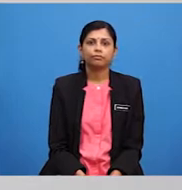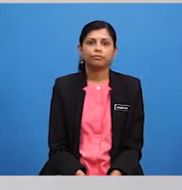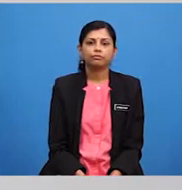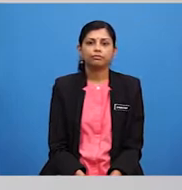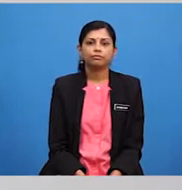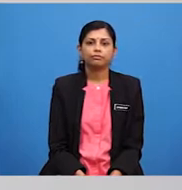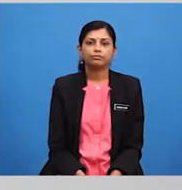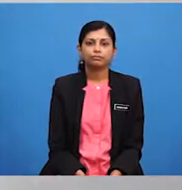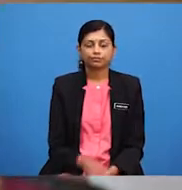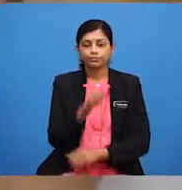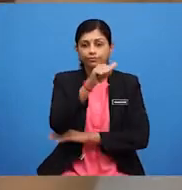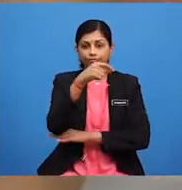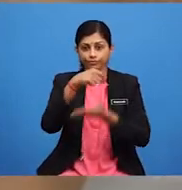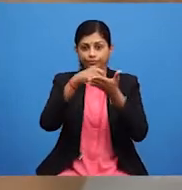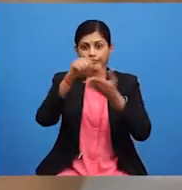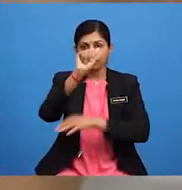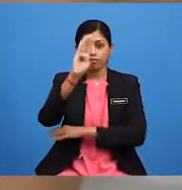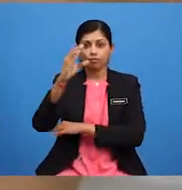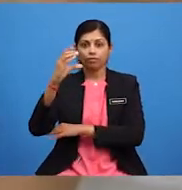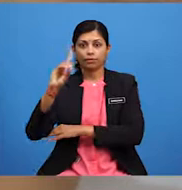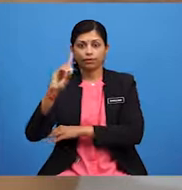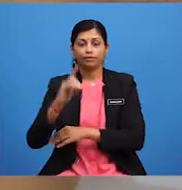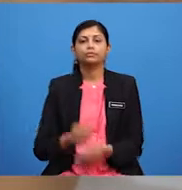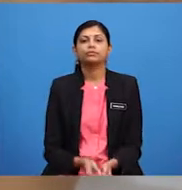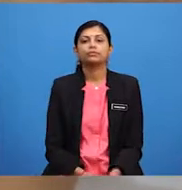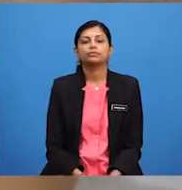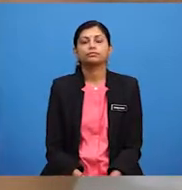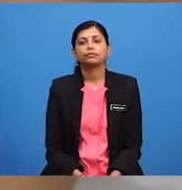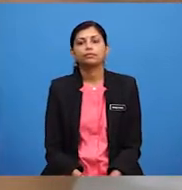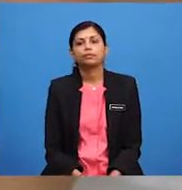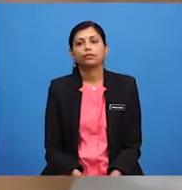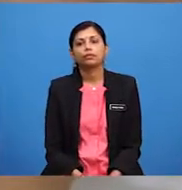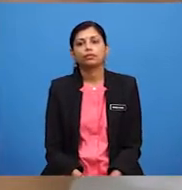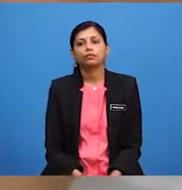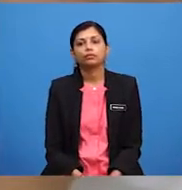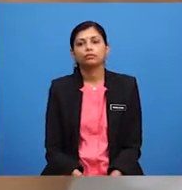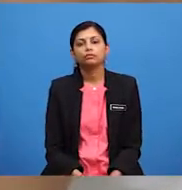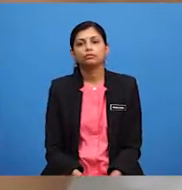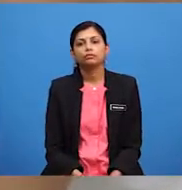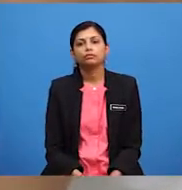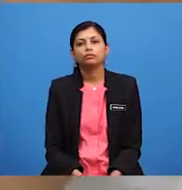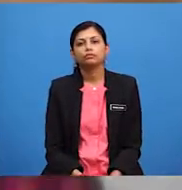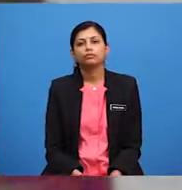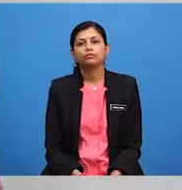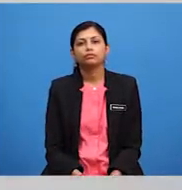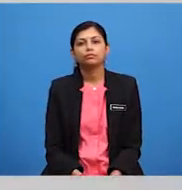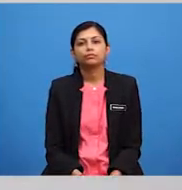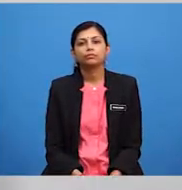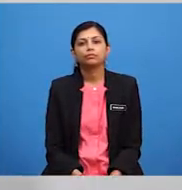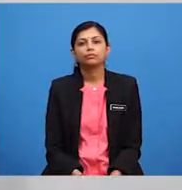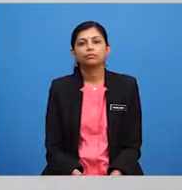dan D seperti yang sedang cikgu lakukan. Langkah keempat, murid-murid unjurkan